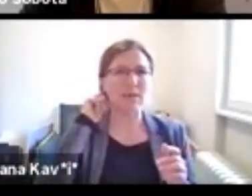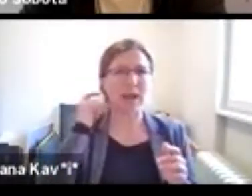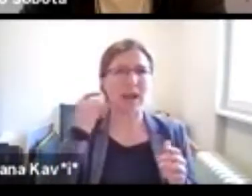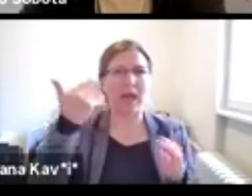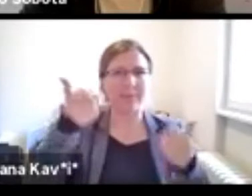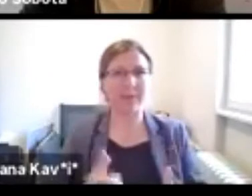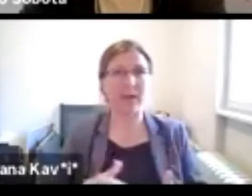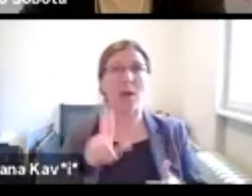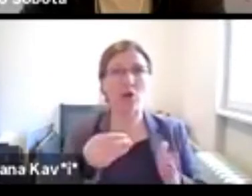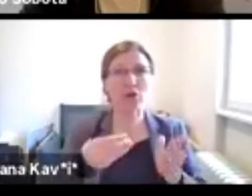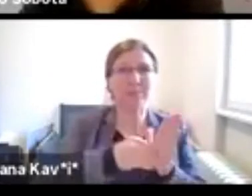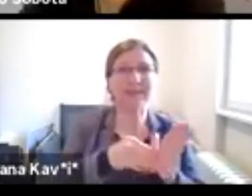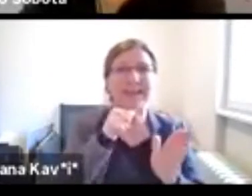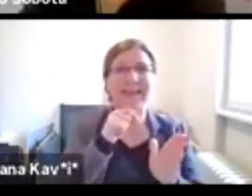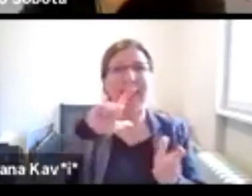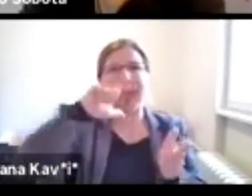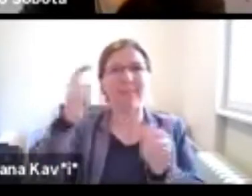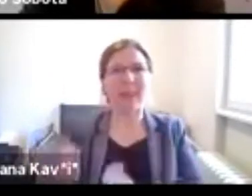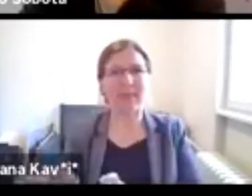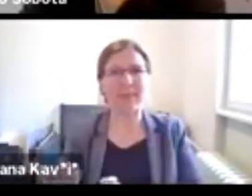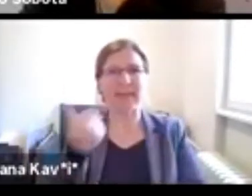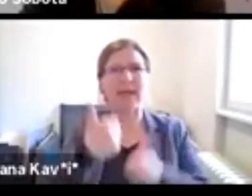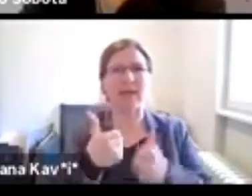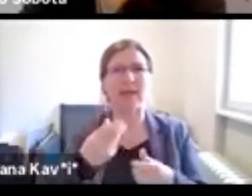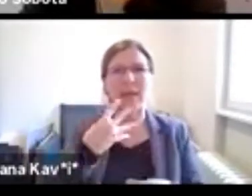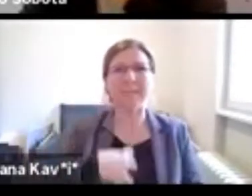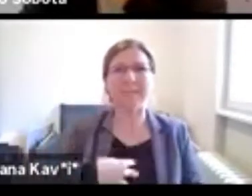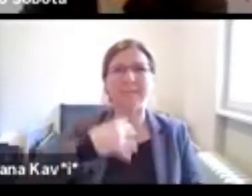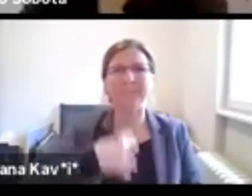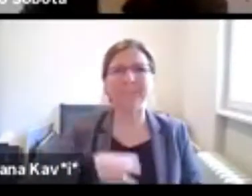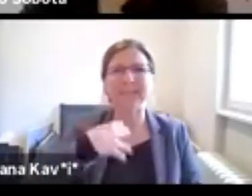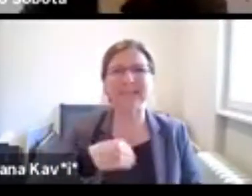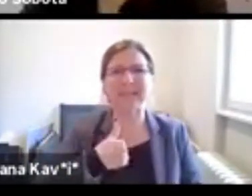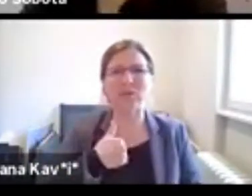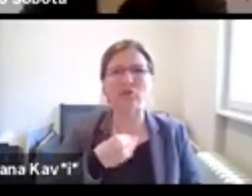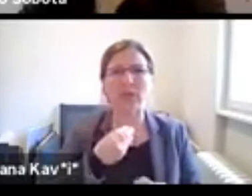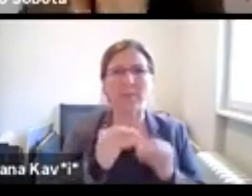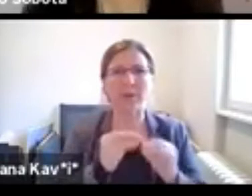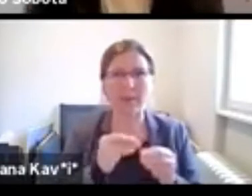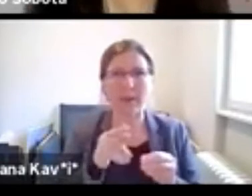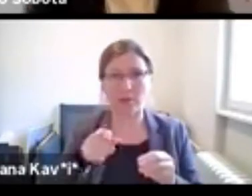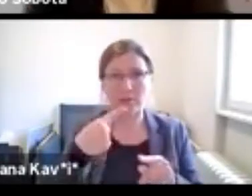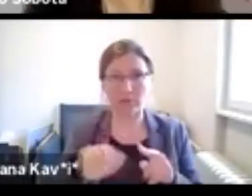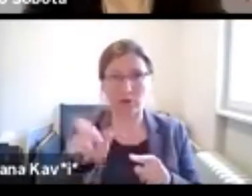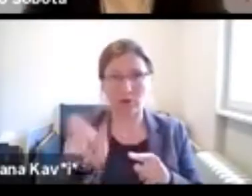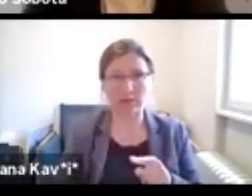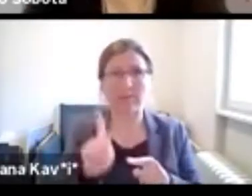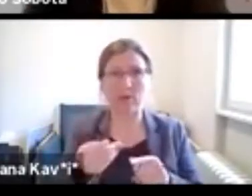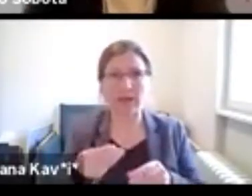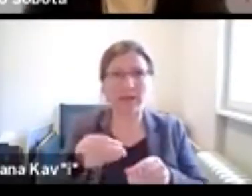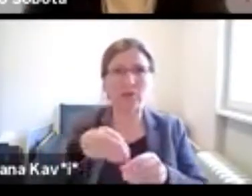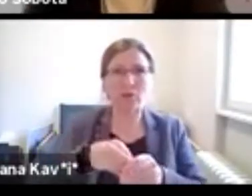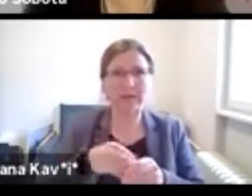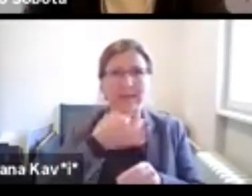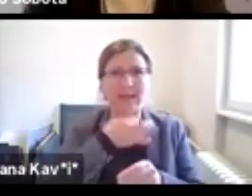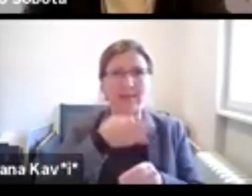imati psihičke teškoće zbog kojih mora dodatno uzimati farmakoterapiju, različite vrste tableta, lijekova i tako